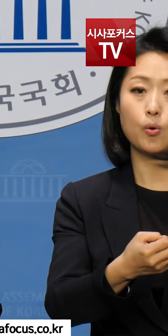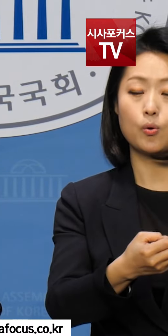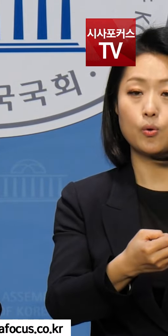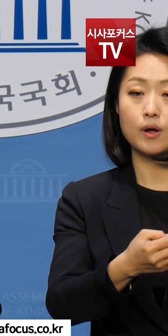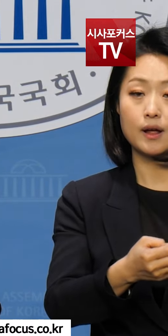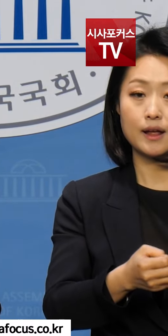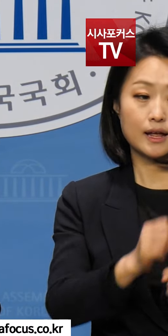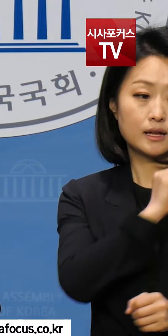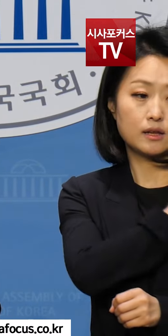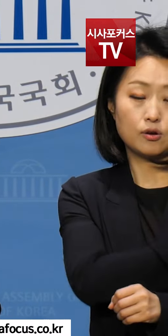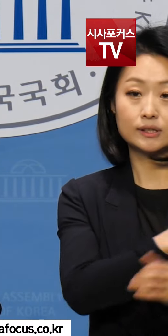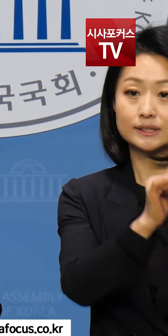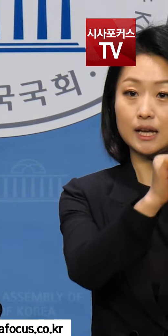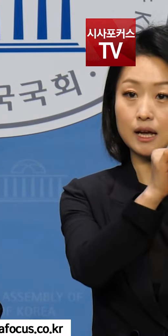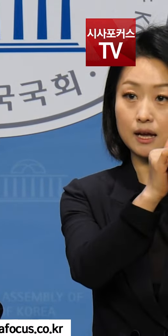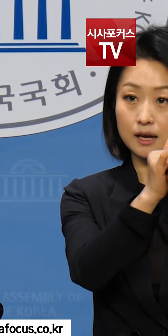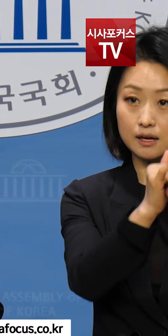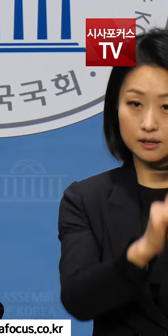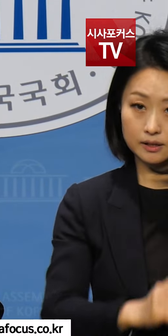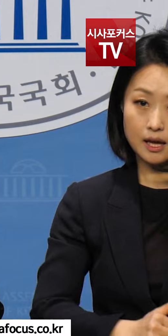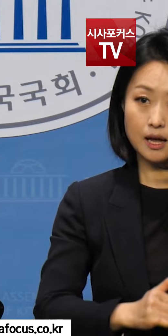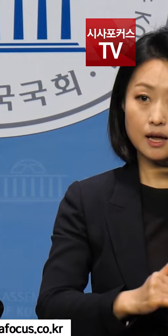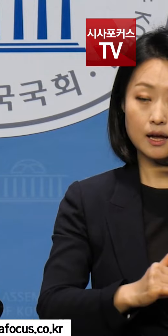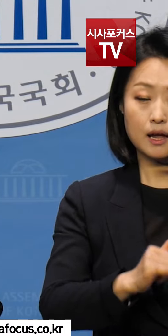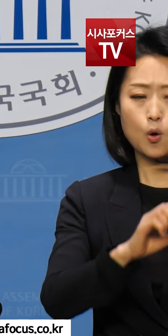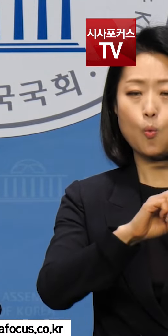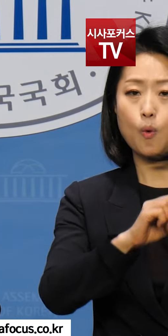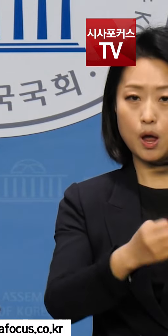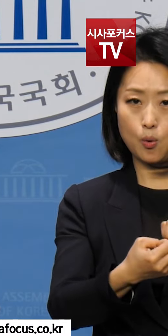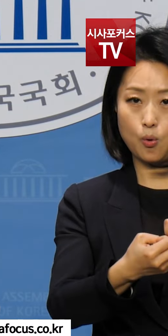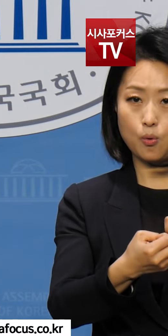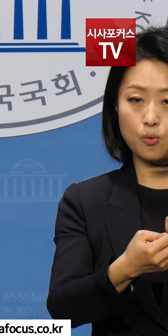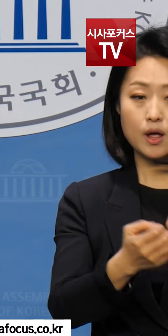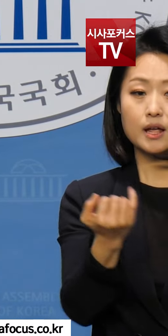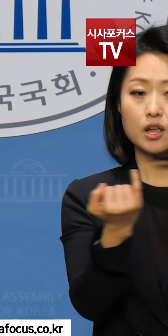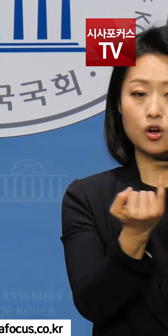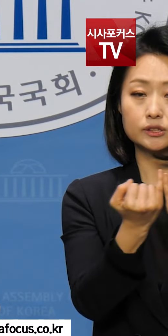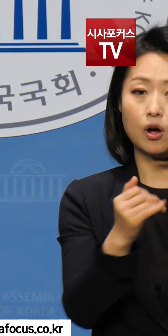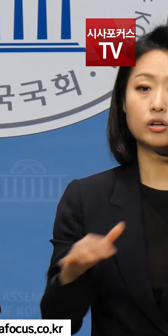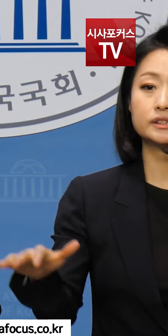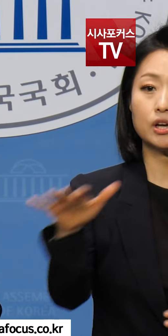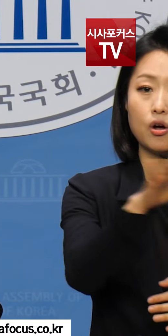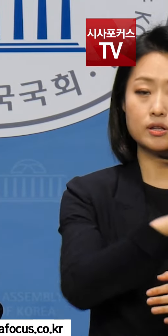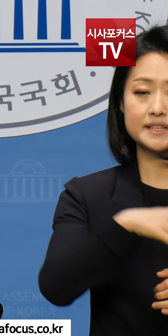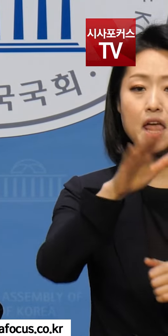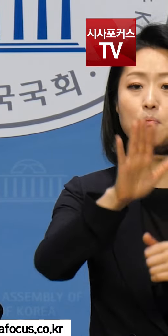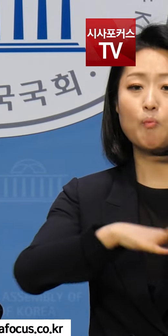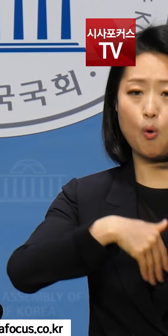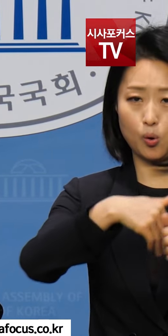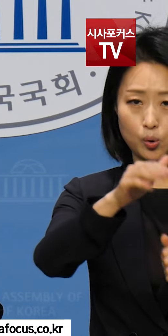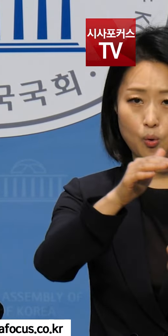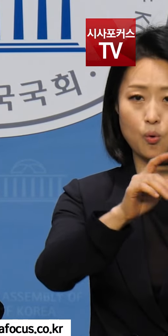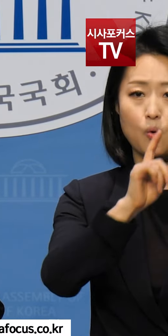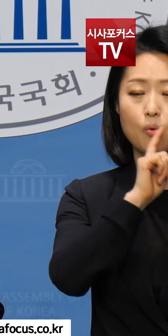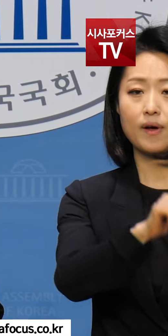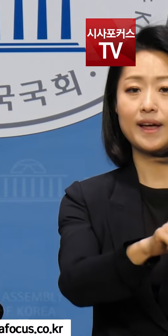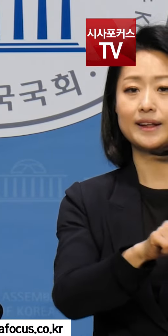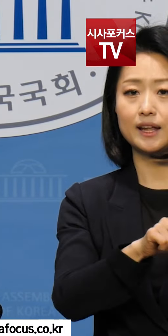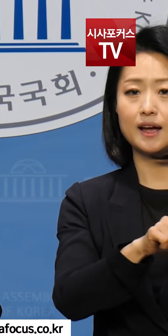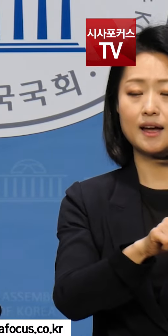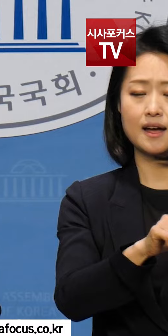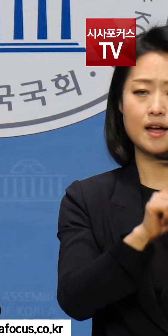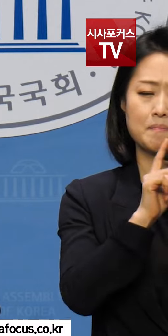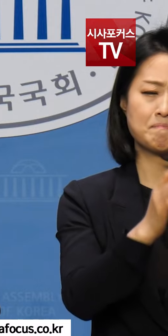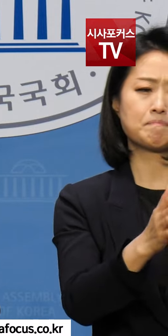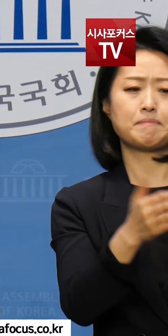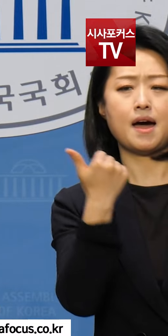한 대학의 역사를 능멸한 것을 넘어 여성 전체에 대한 모독을 여실히 드러내